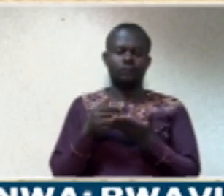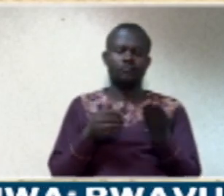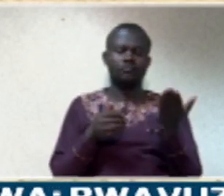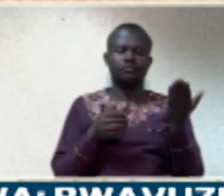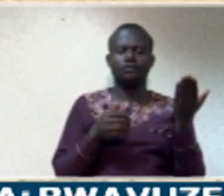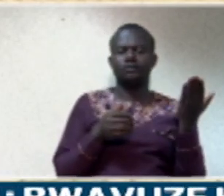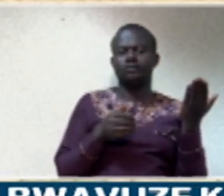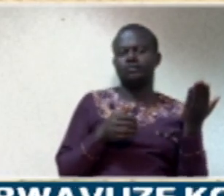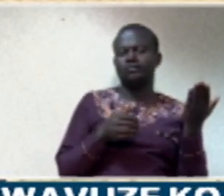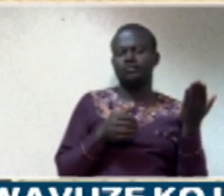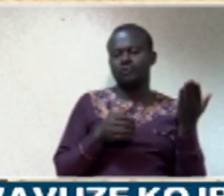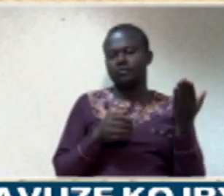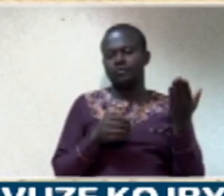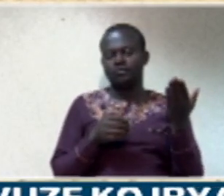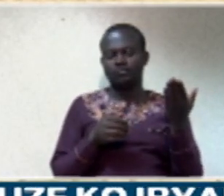ateguye neza,